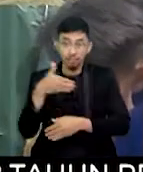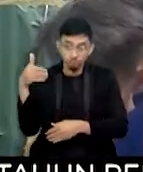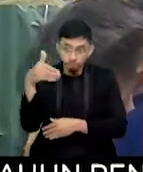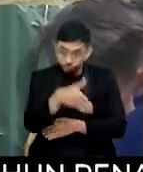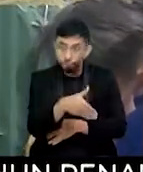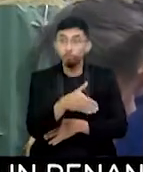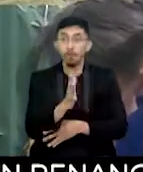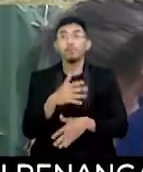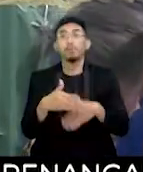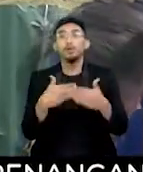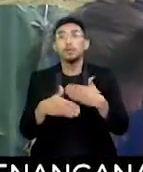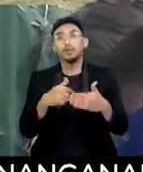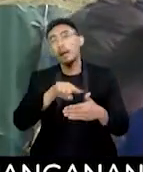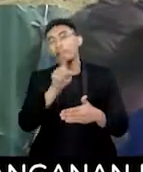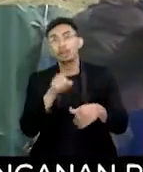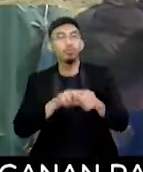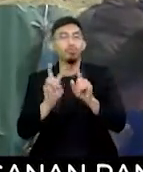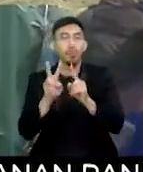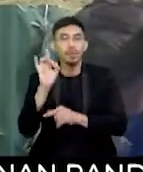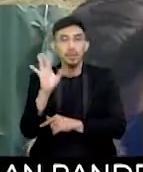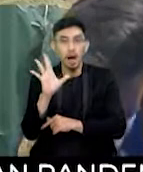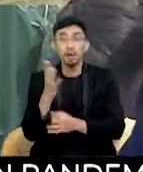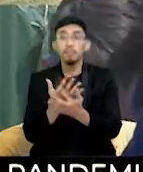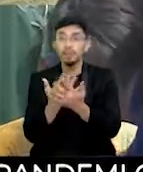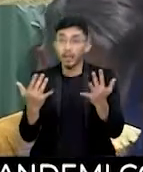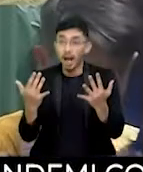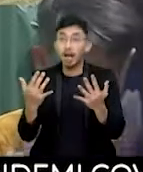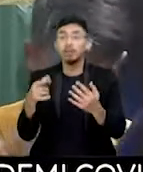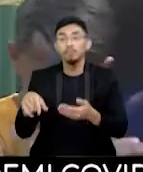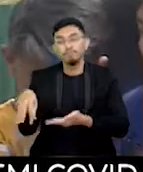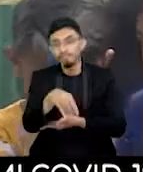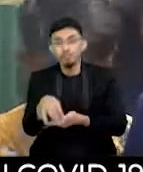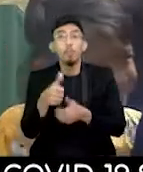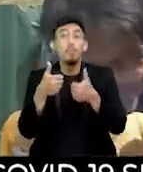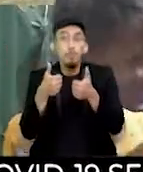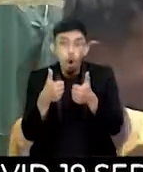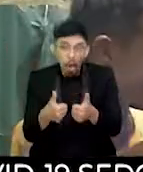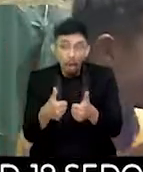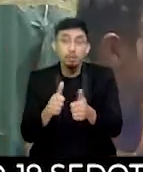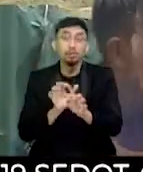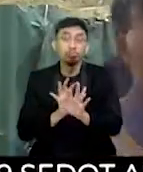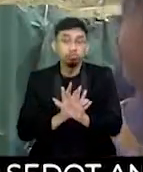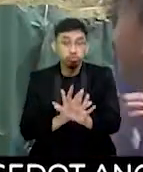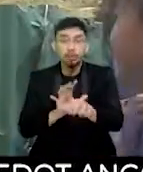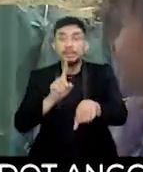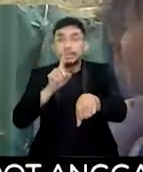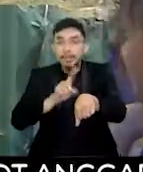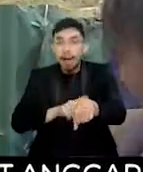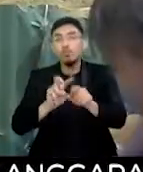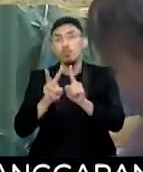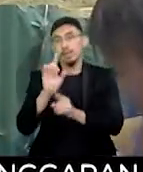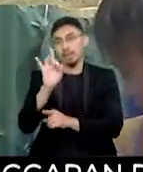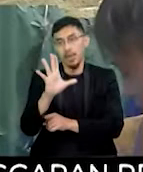siang. Sementara untuk ziarah bagi masyarakat umum baru diperbolehkan untuk masuk ke area pemakaman pada pukul 12 siang hingga dengan